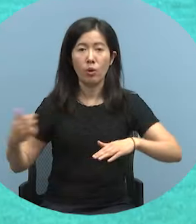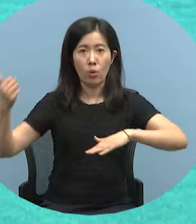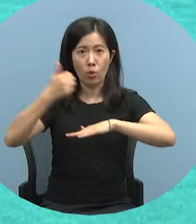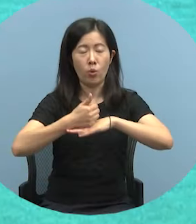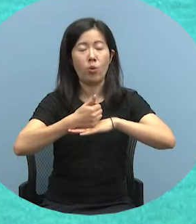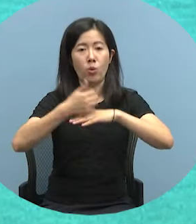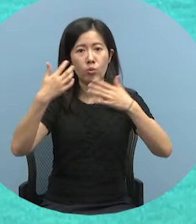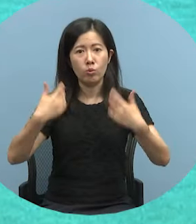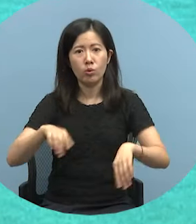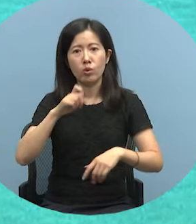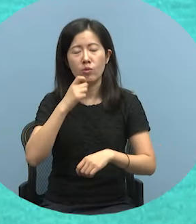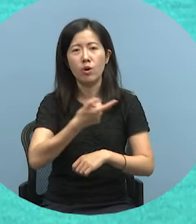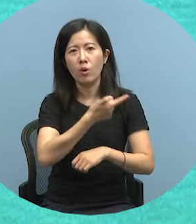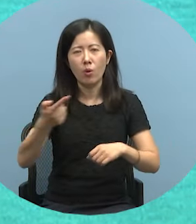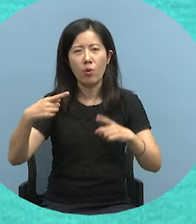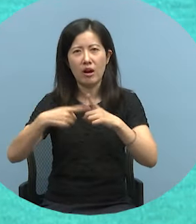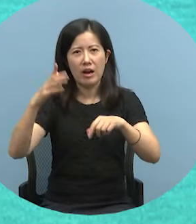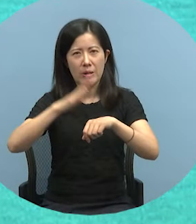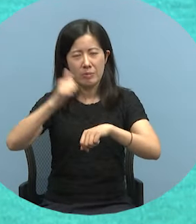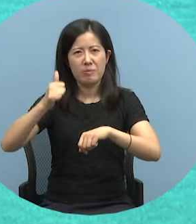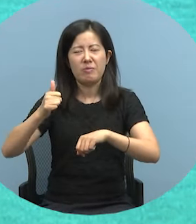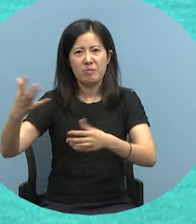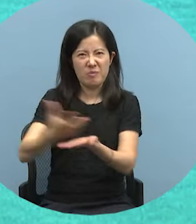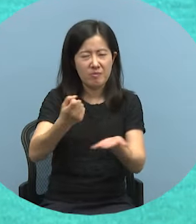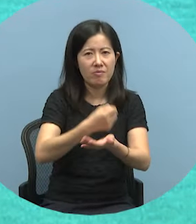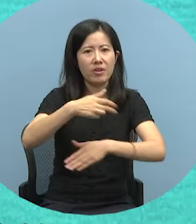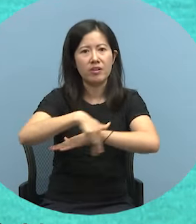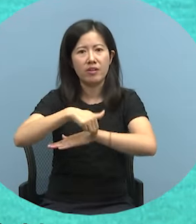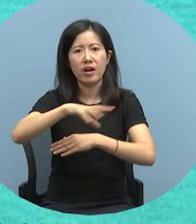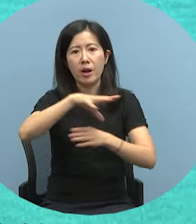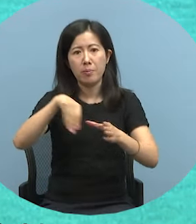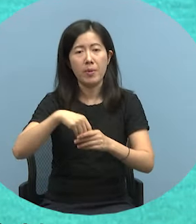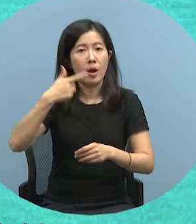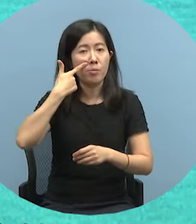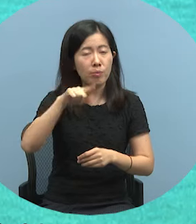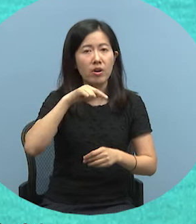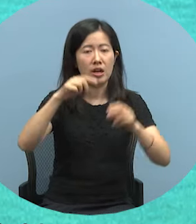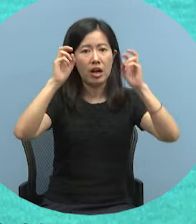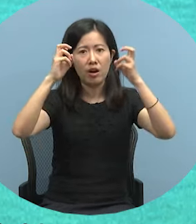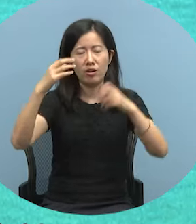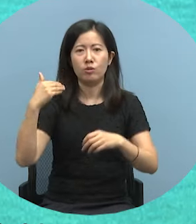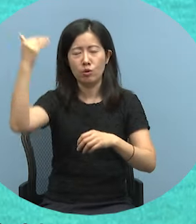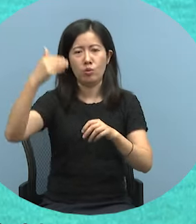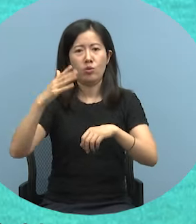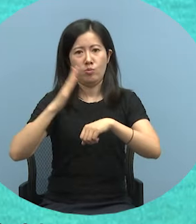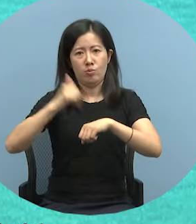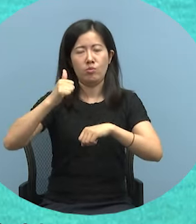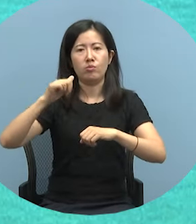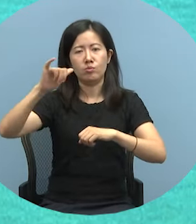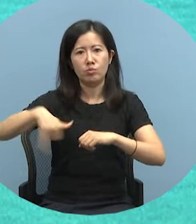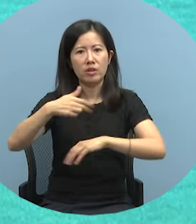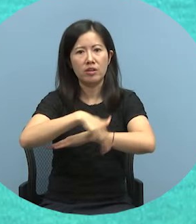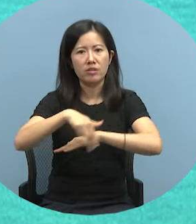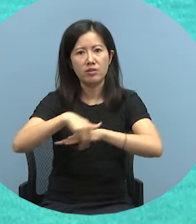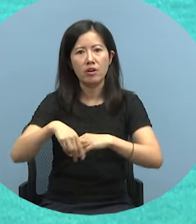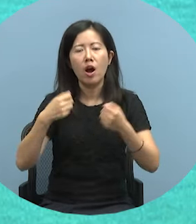我上任之後推出了多項搶人才計劃，包括全新的高才通計劃、